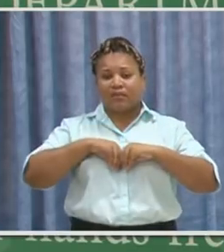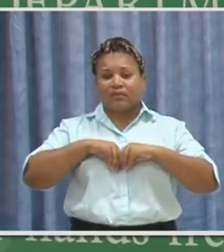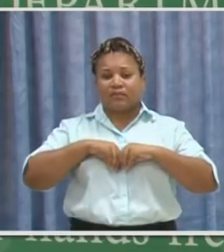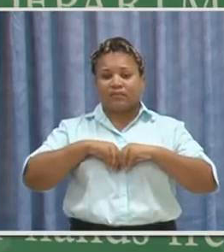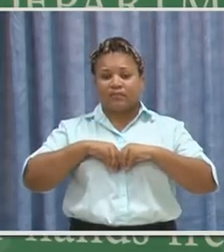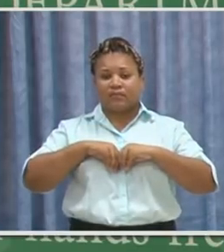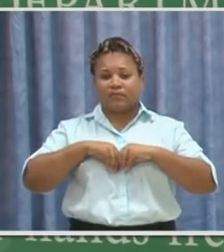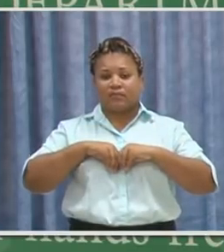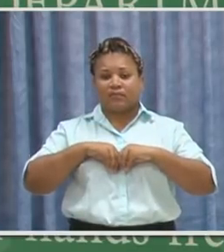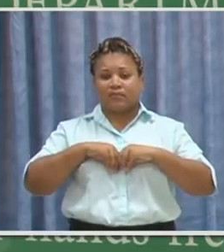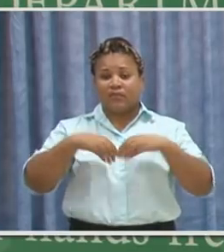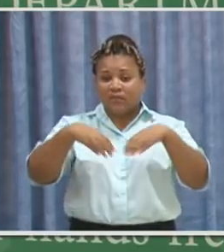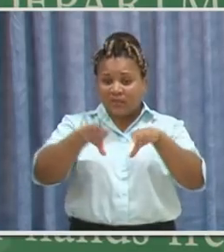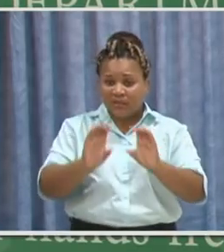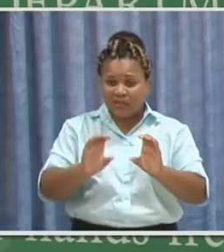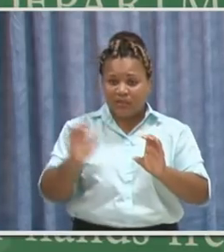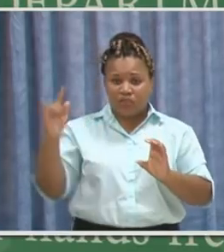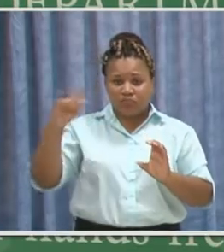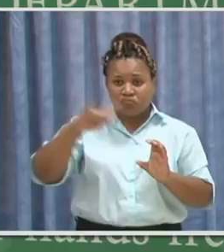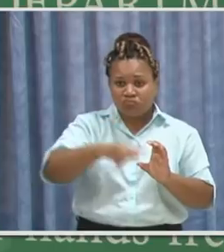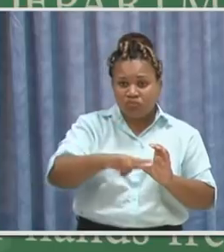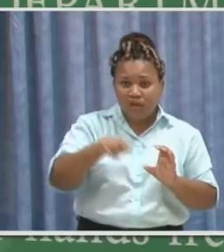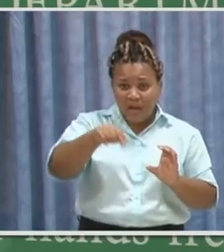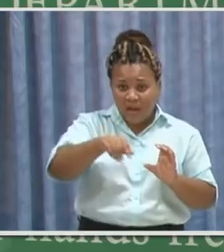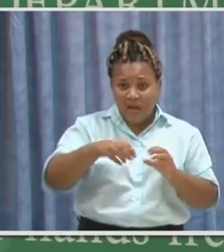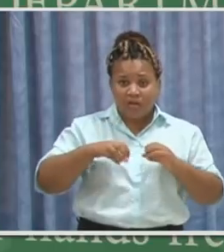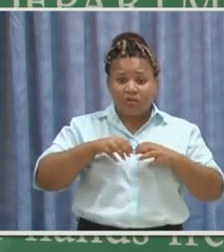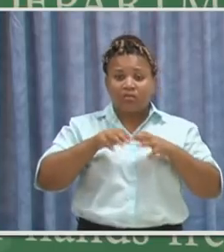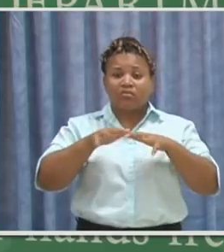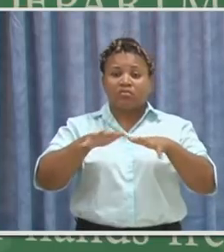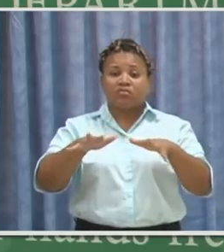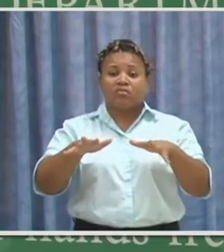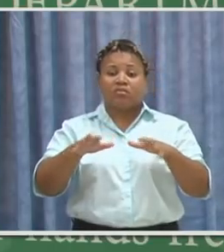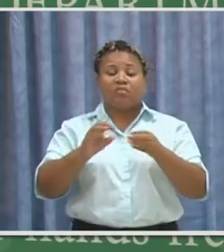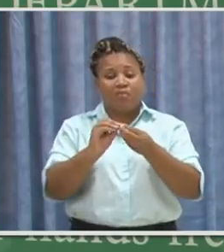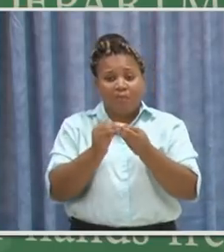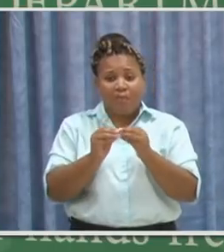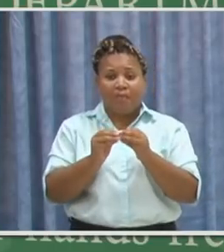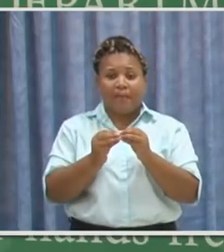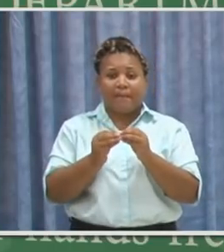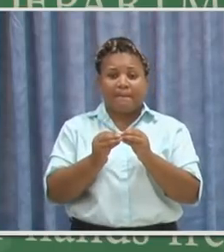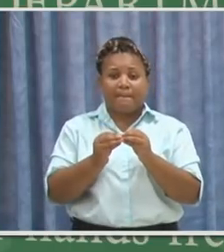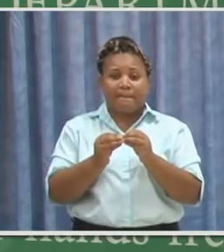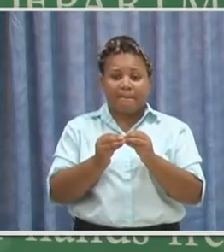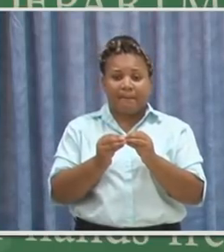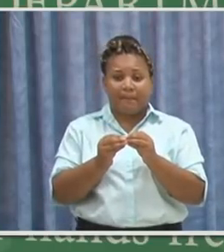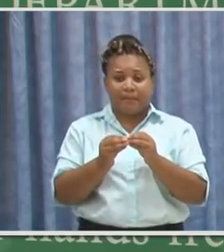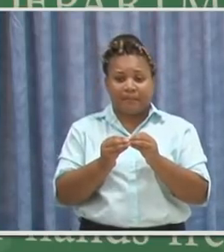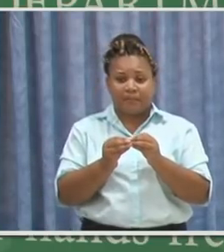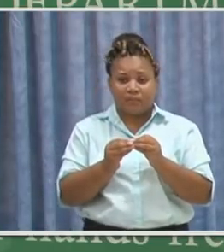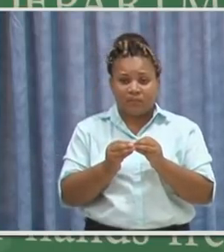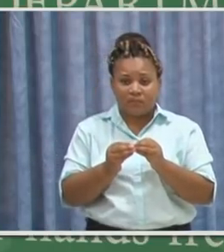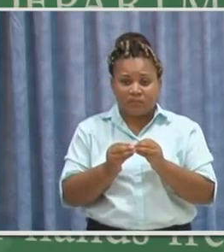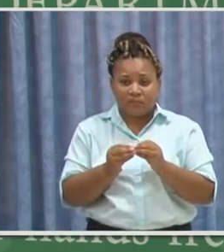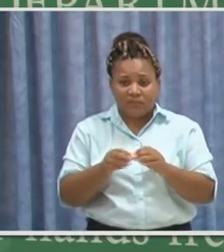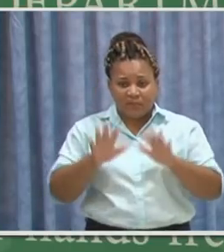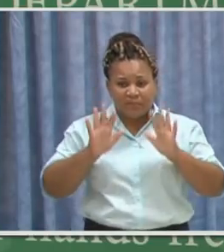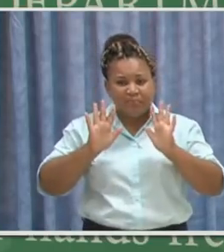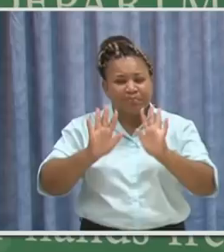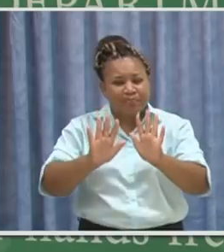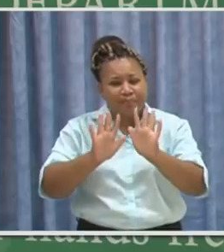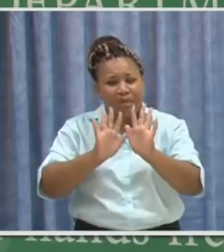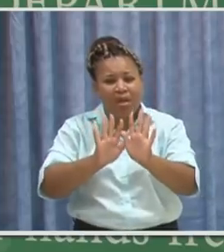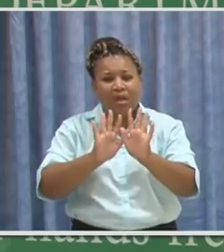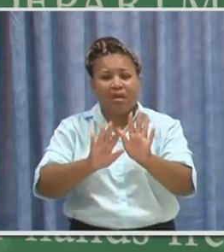les différents pays, l'Europe et l'Asie, pour dire là, il est safe pour nous voyager pour qu'il y ait un vol pour tourner.